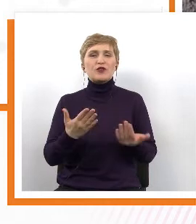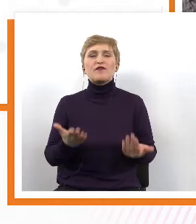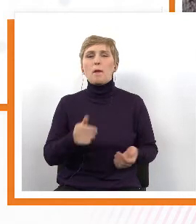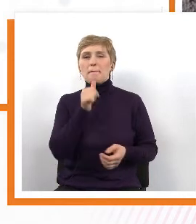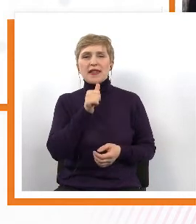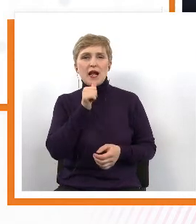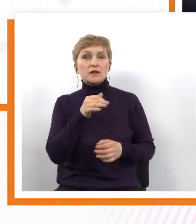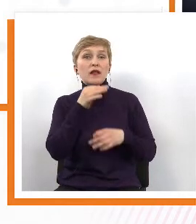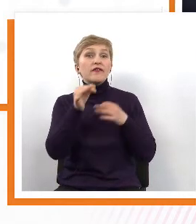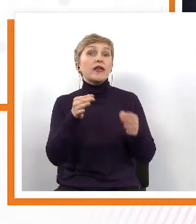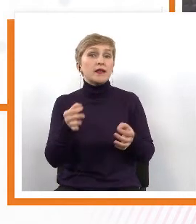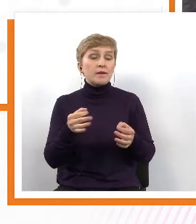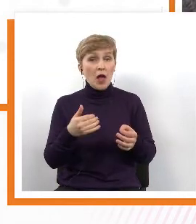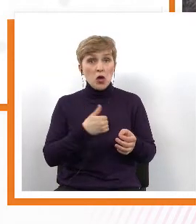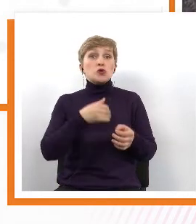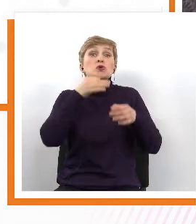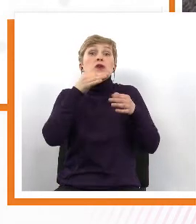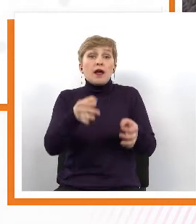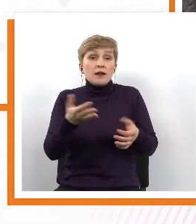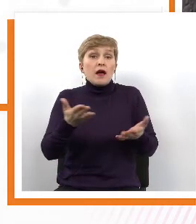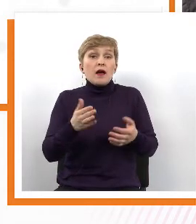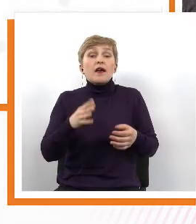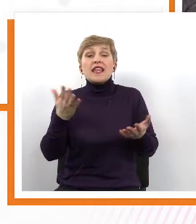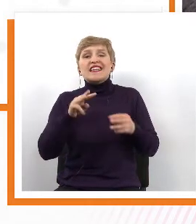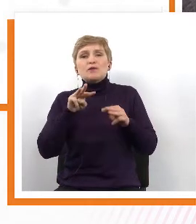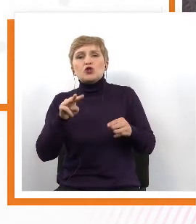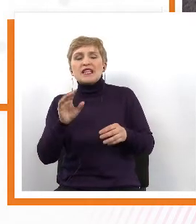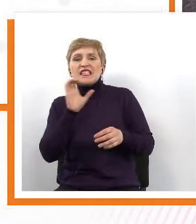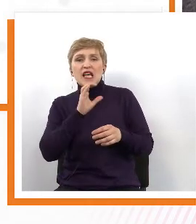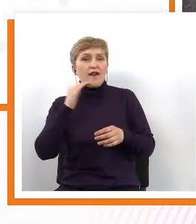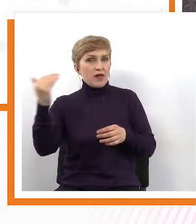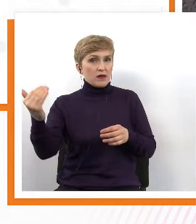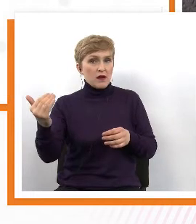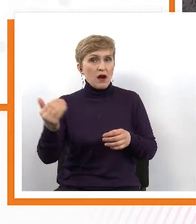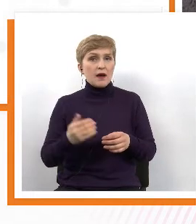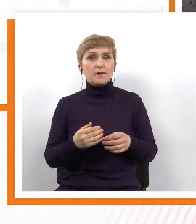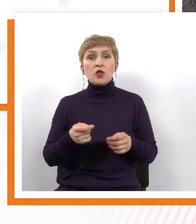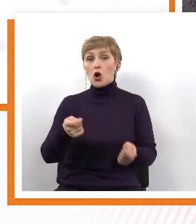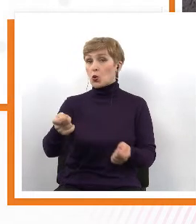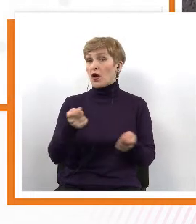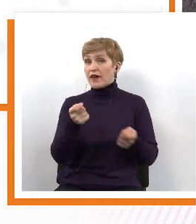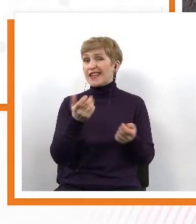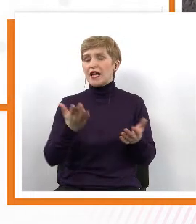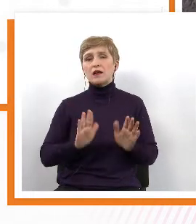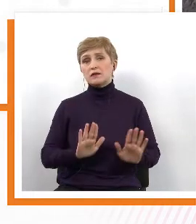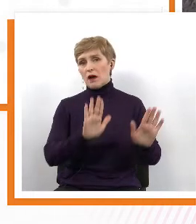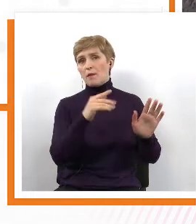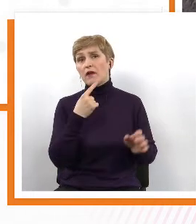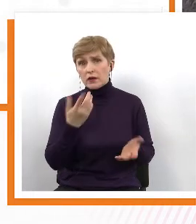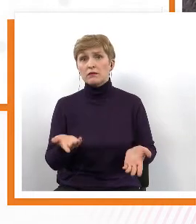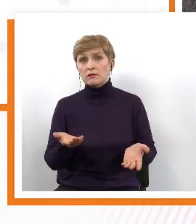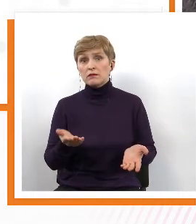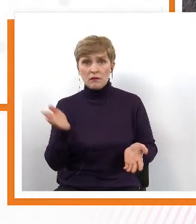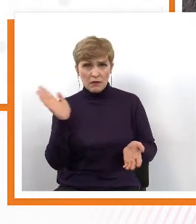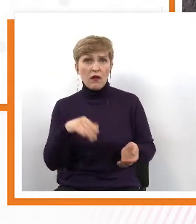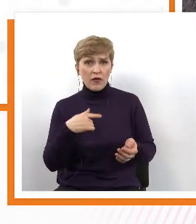пытались ответить, я вам хочу сказать, что у нас в некоторых муниципалитетах северных руководители или там замы, они говорят, слушайте, давайте